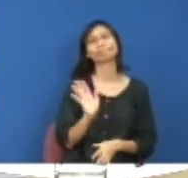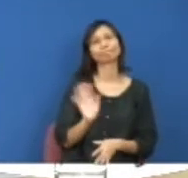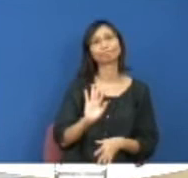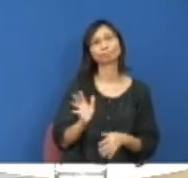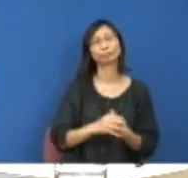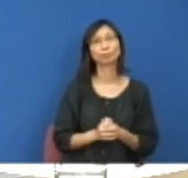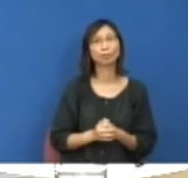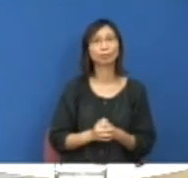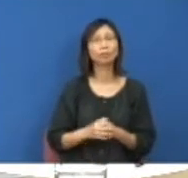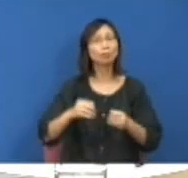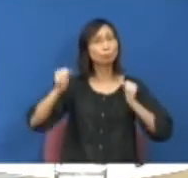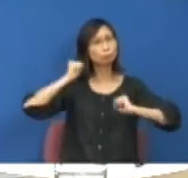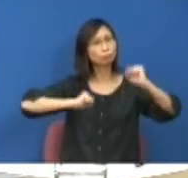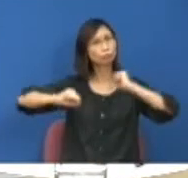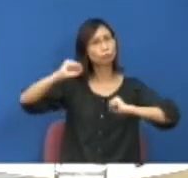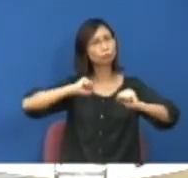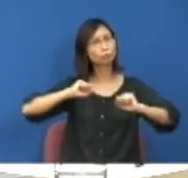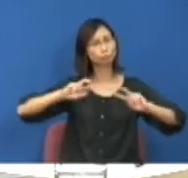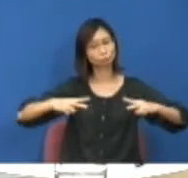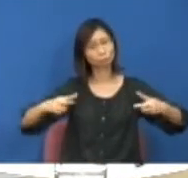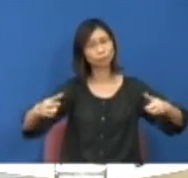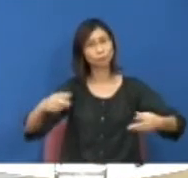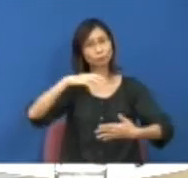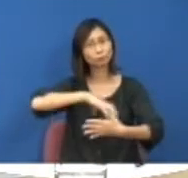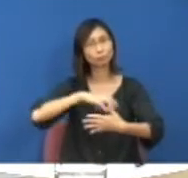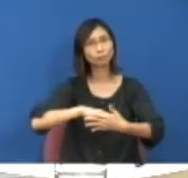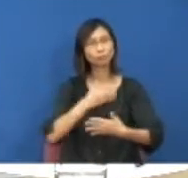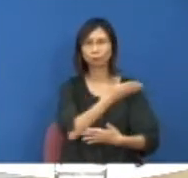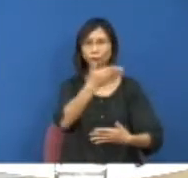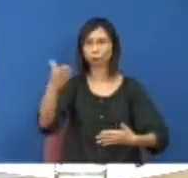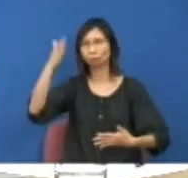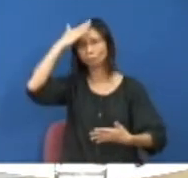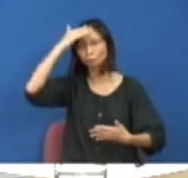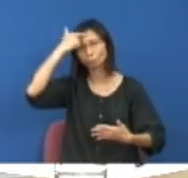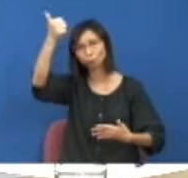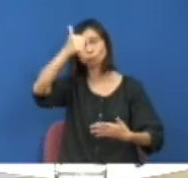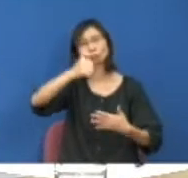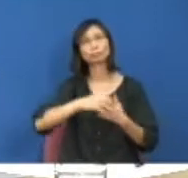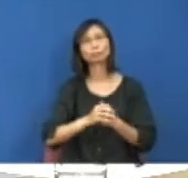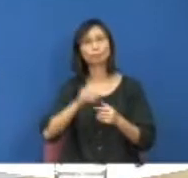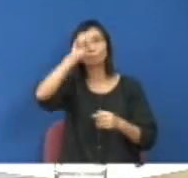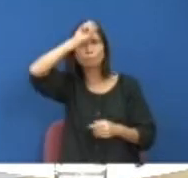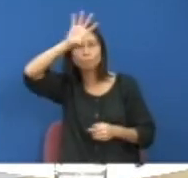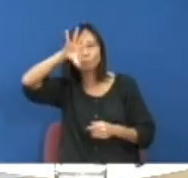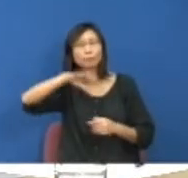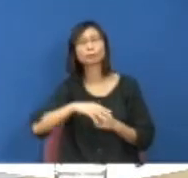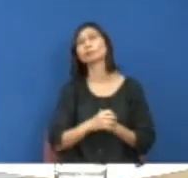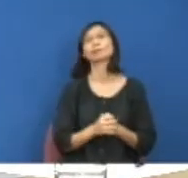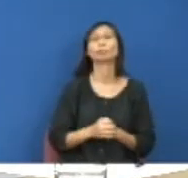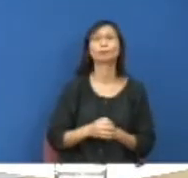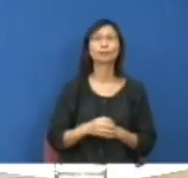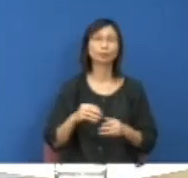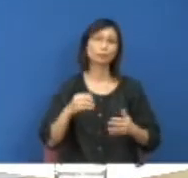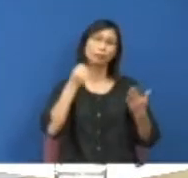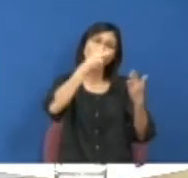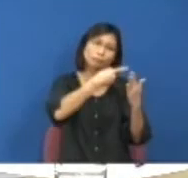裏面就會大家會很聰明地去總結經驗，反而就是策略的問題，香港現在是不是